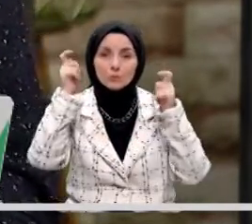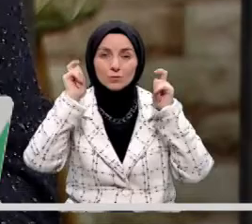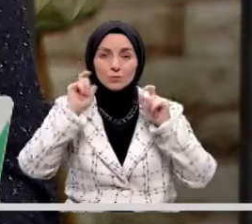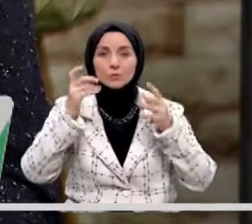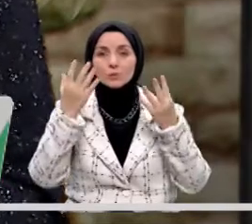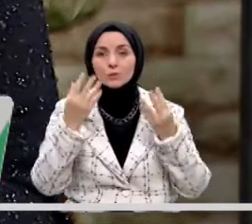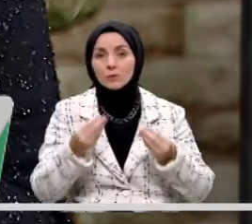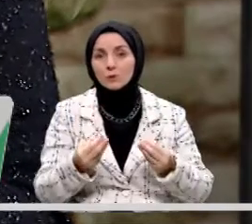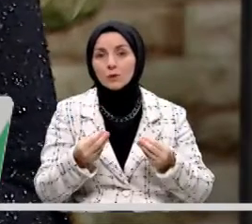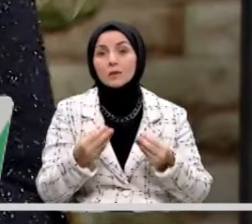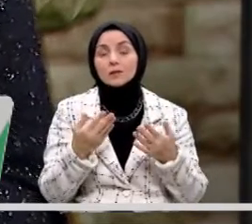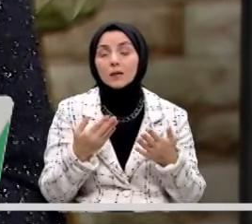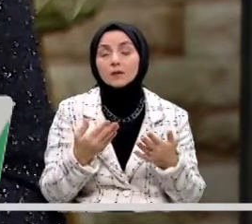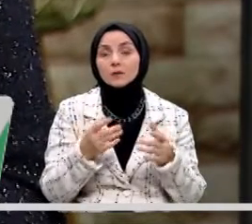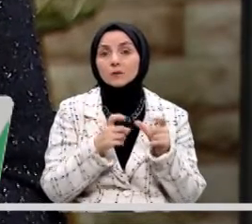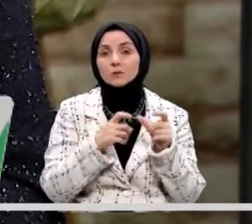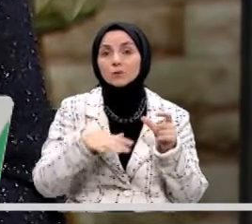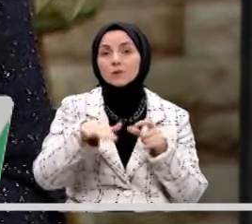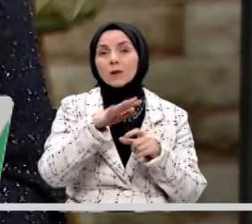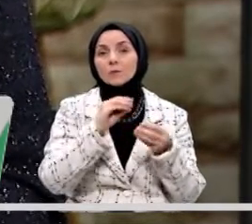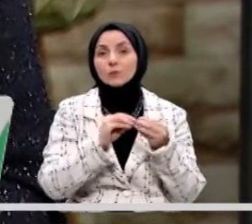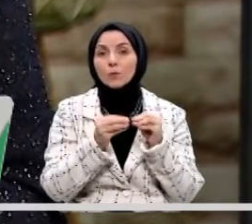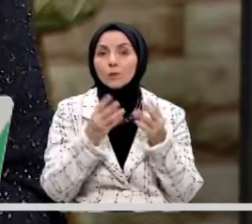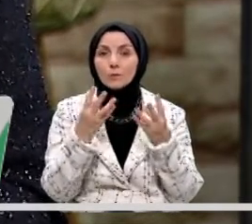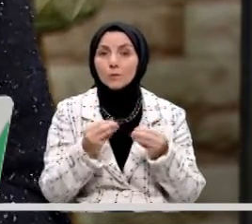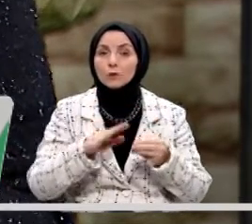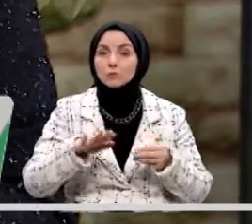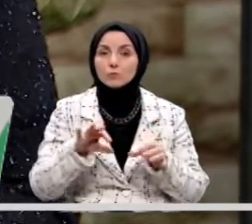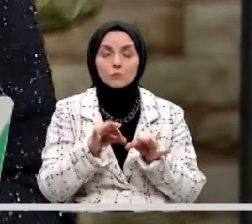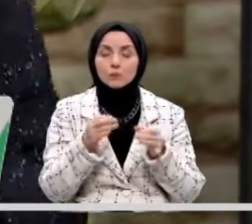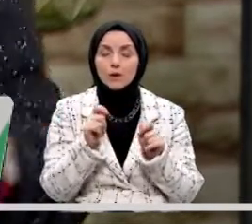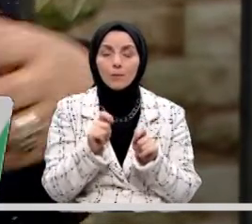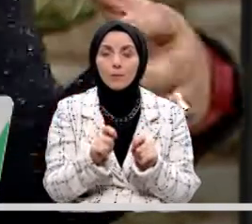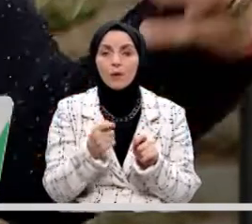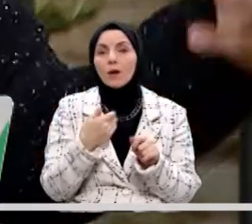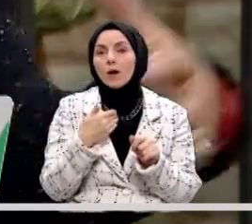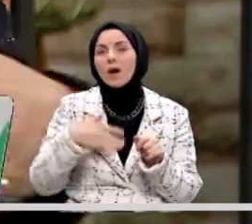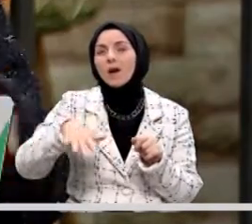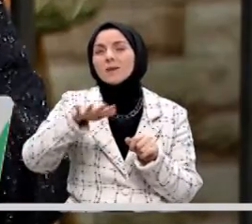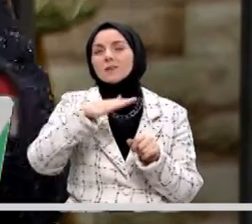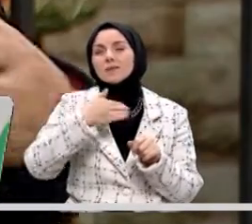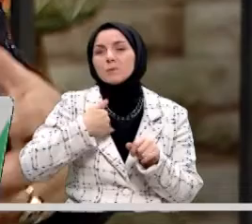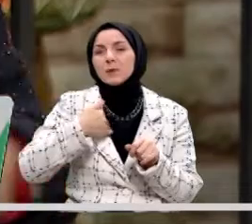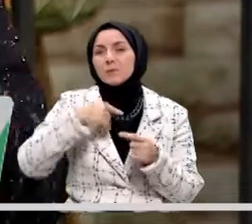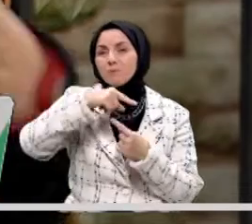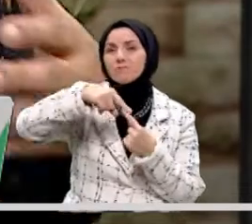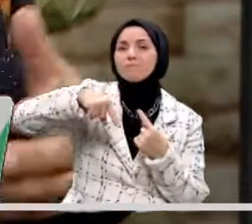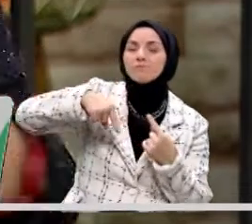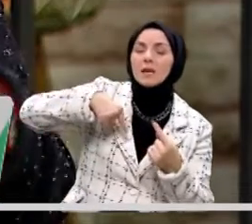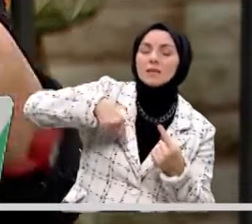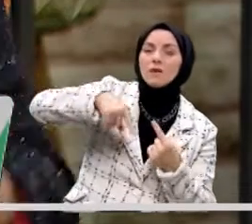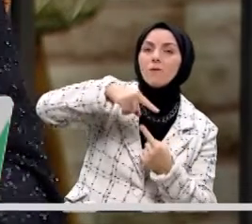benim etrafımda dolansın diyor Neden Çünkü çocuk her şeyimiz bizim prensimiz